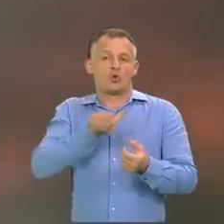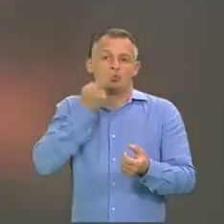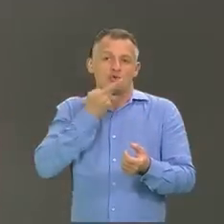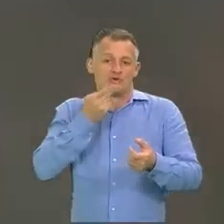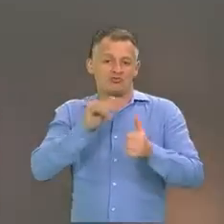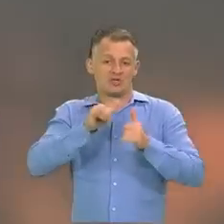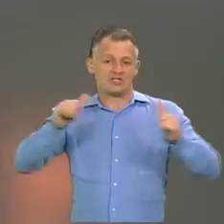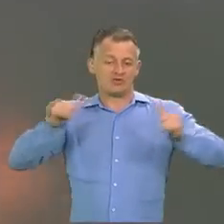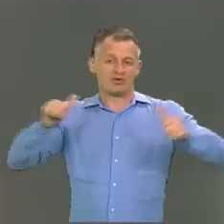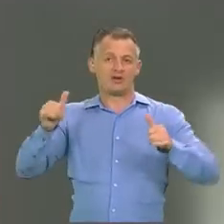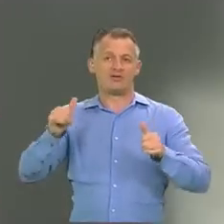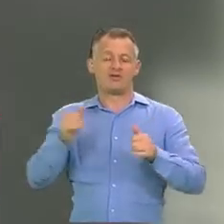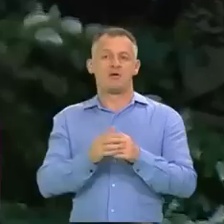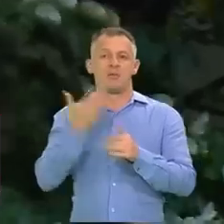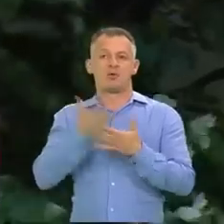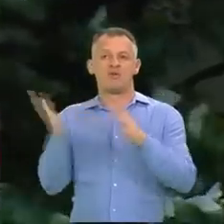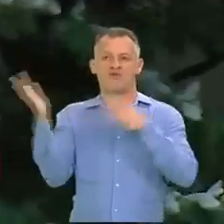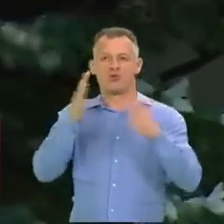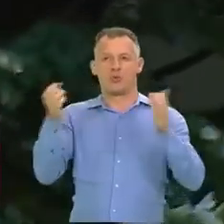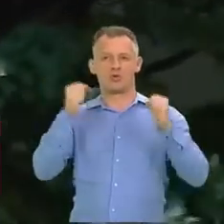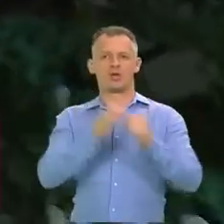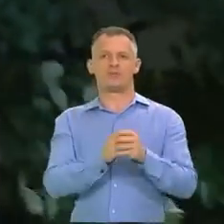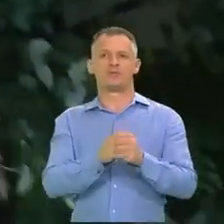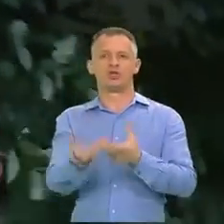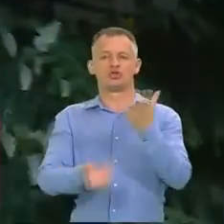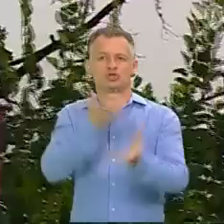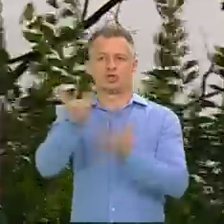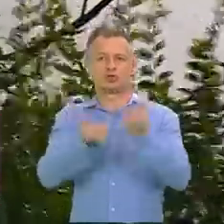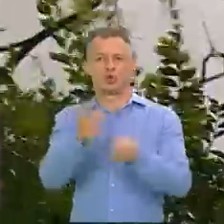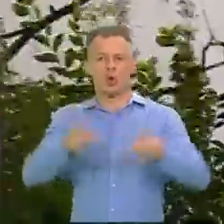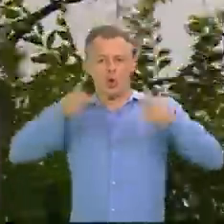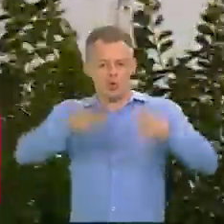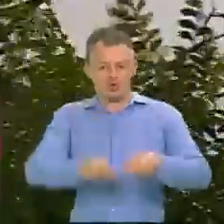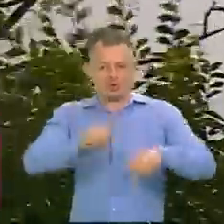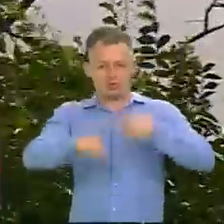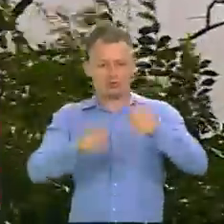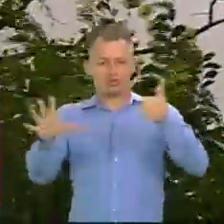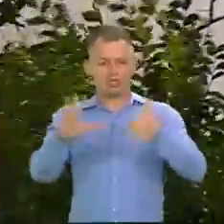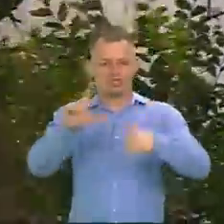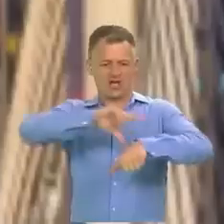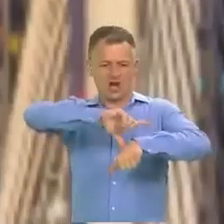mai ales dat fiind vântul care bate cu putere. Incendiul a fost stins în totalitate abia după 6 ore.